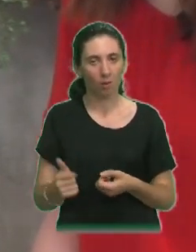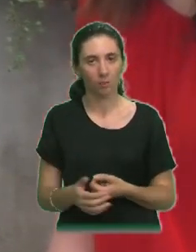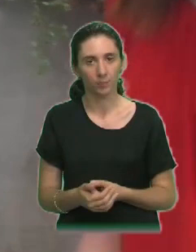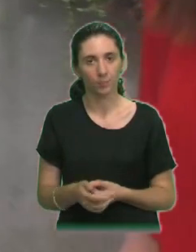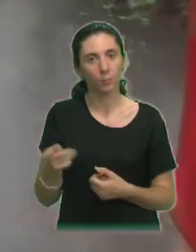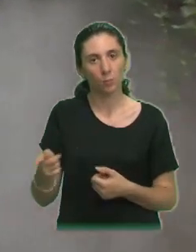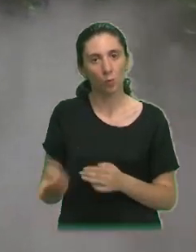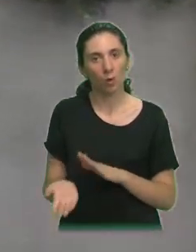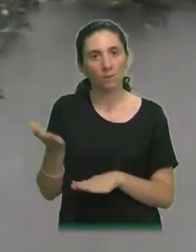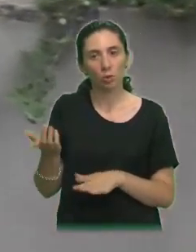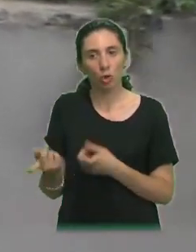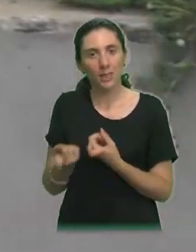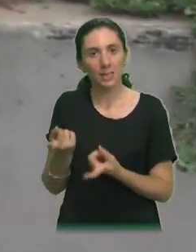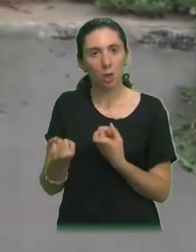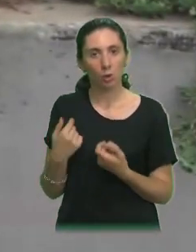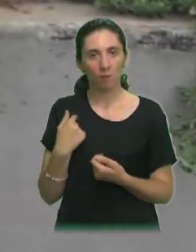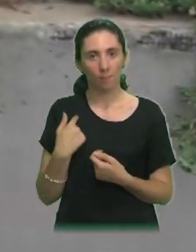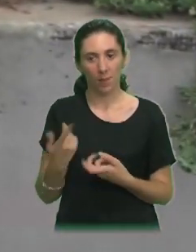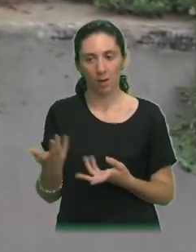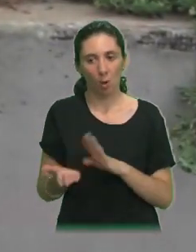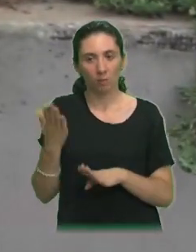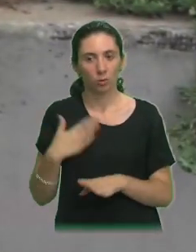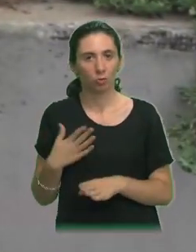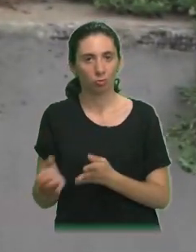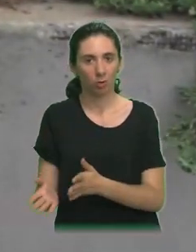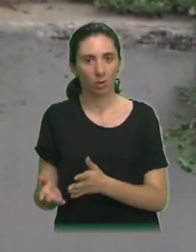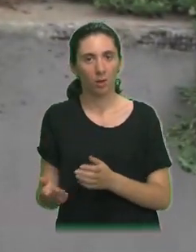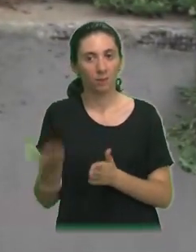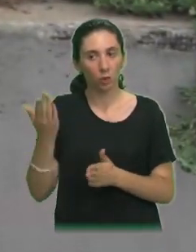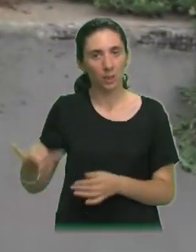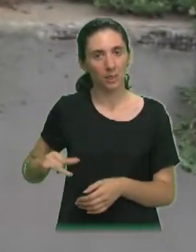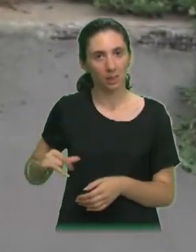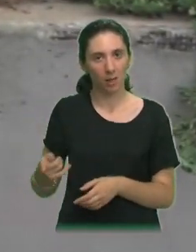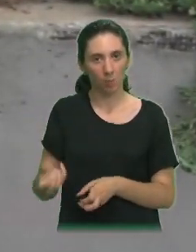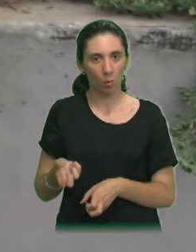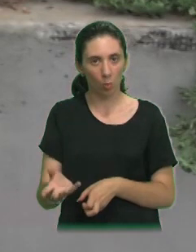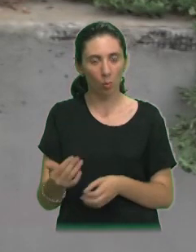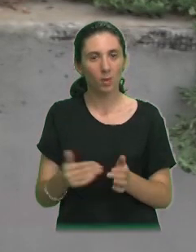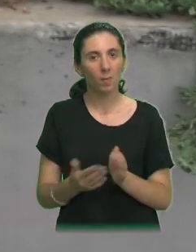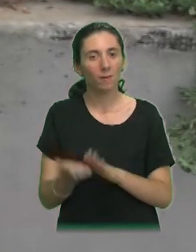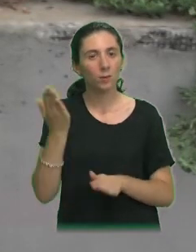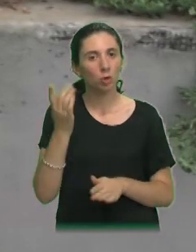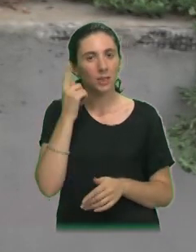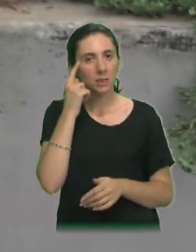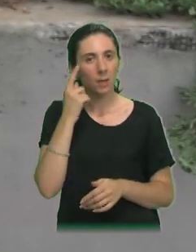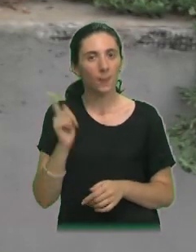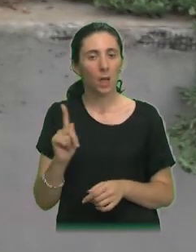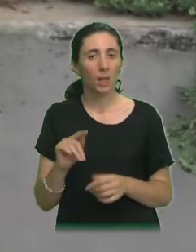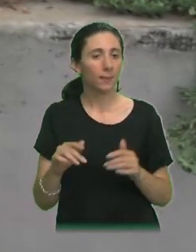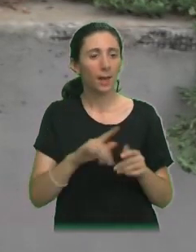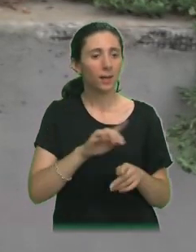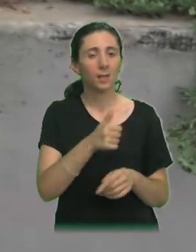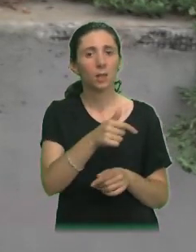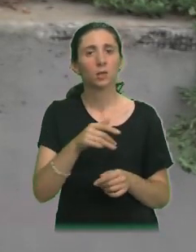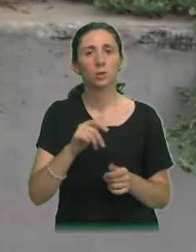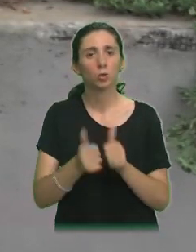i zanimljivije. Mislim da treba više znanja. Ne smijem podcjenjivati nijedan sport, ne bih htjela da to tako ispadne, ali mene